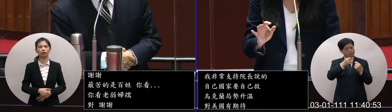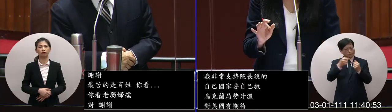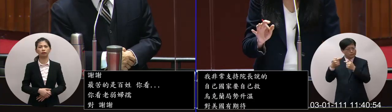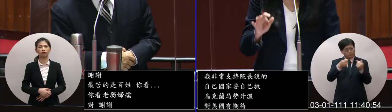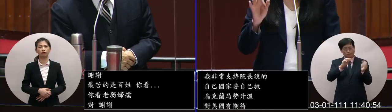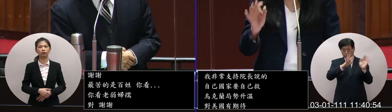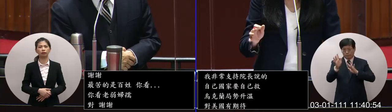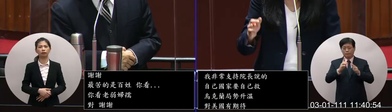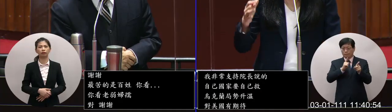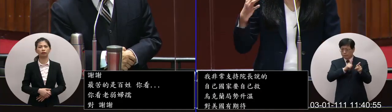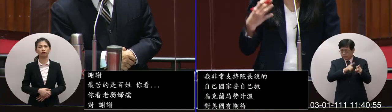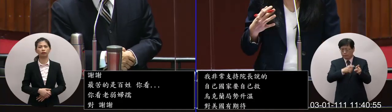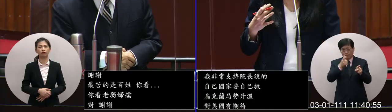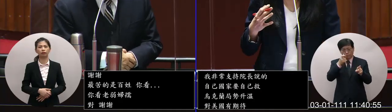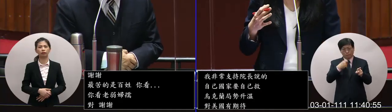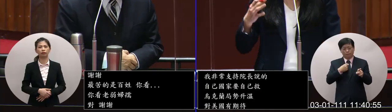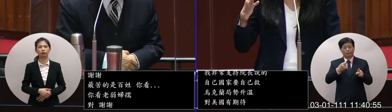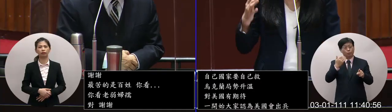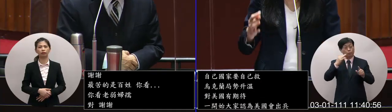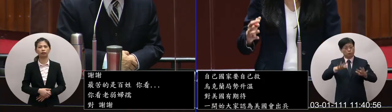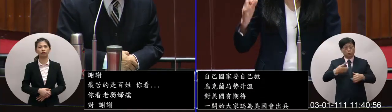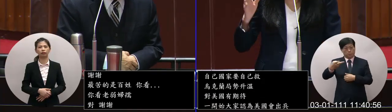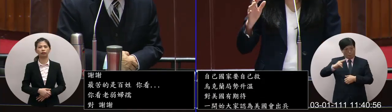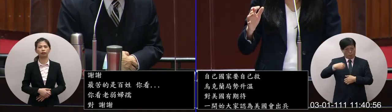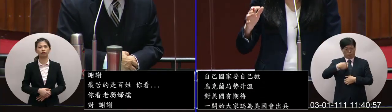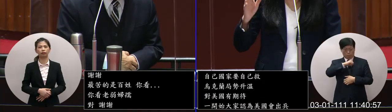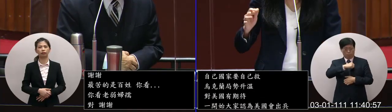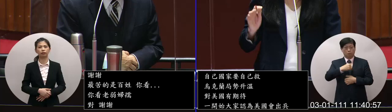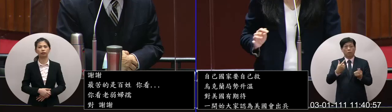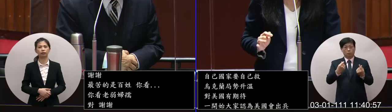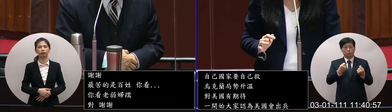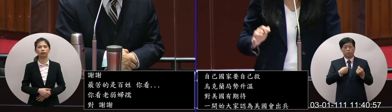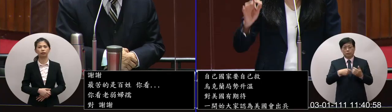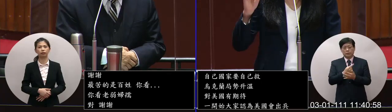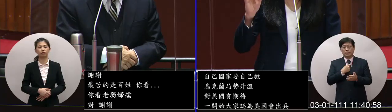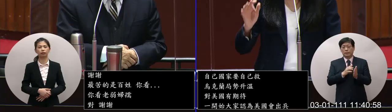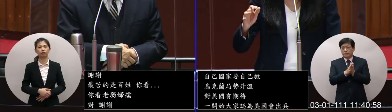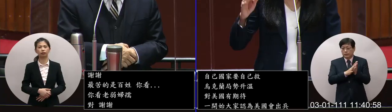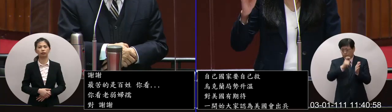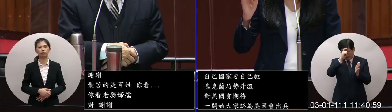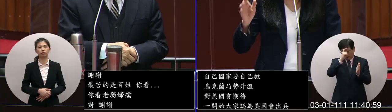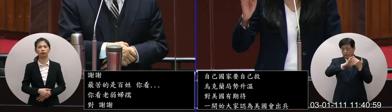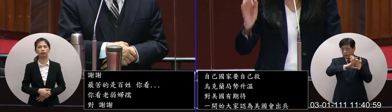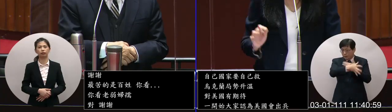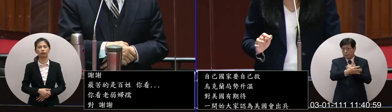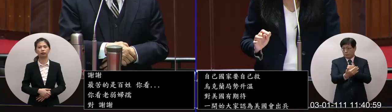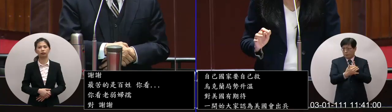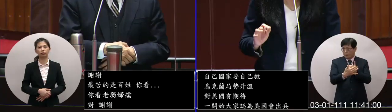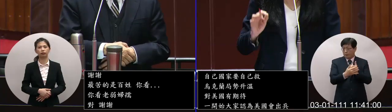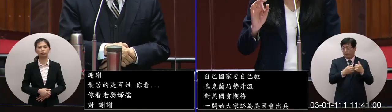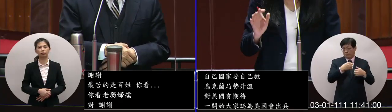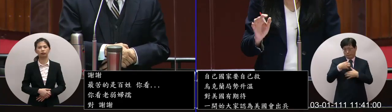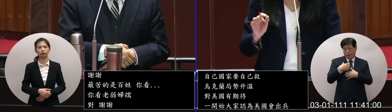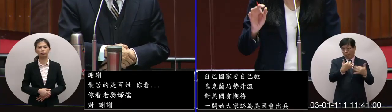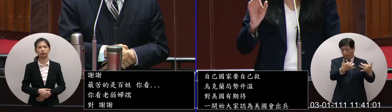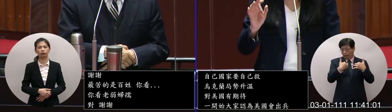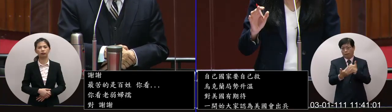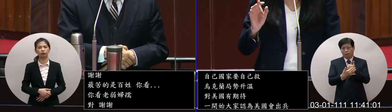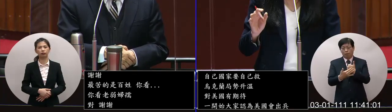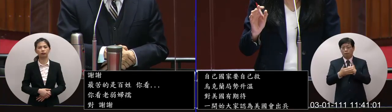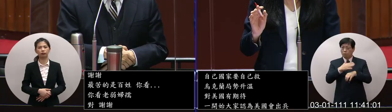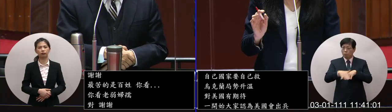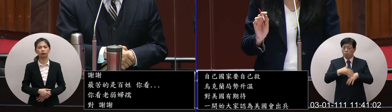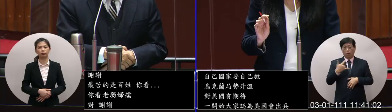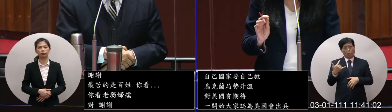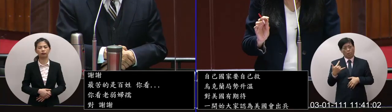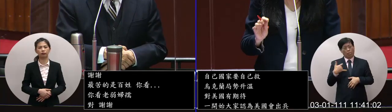样的一个状况。如果今天来到台湾，那我们如果一心一意也是只有期待盟国友邦来出兵，那我觉得会不会